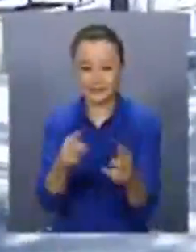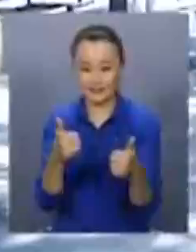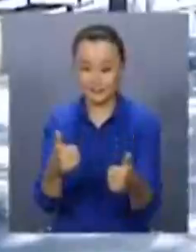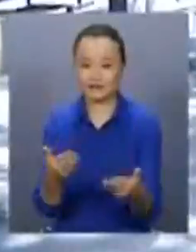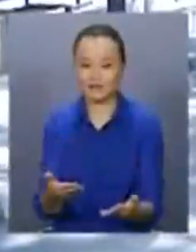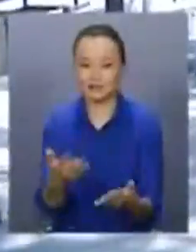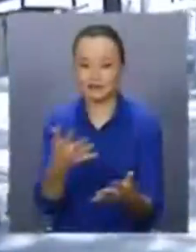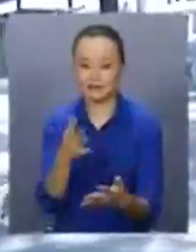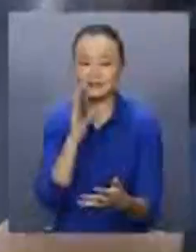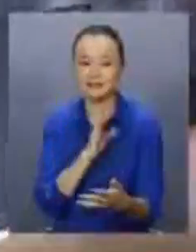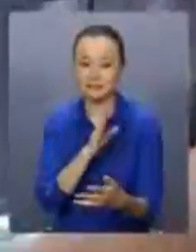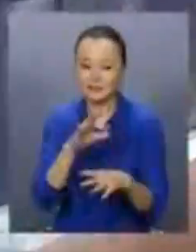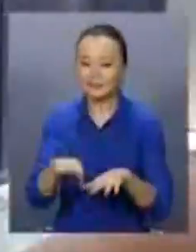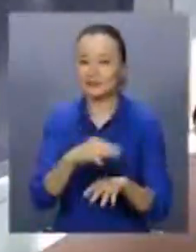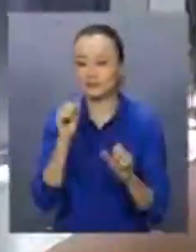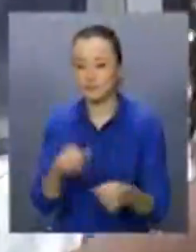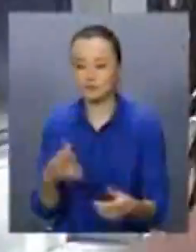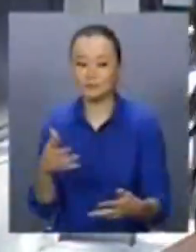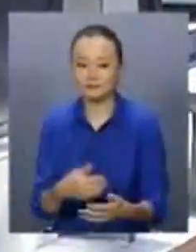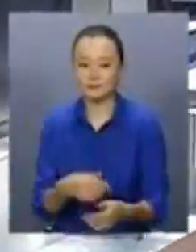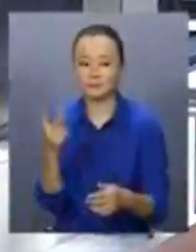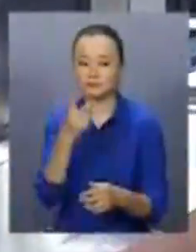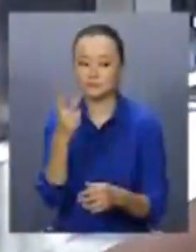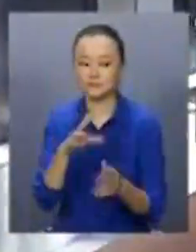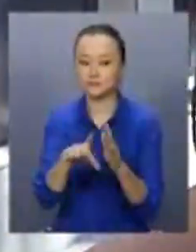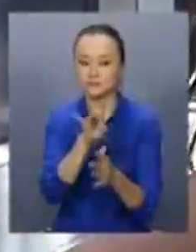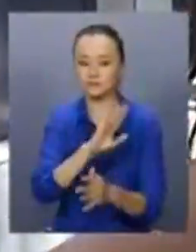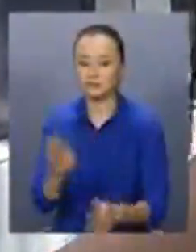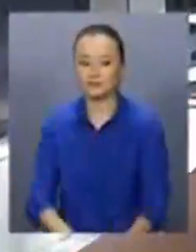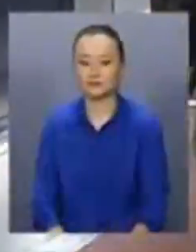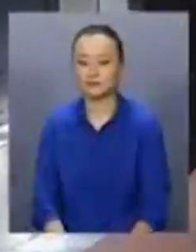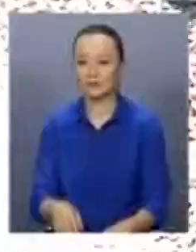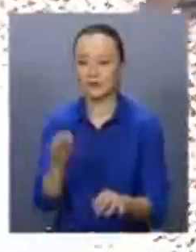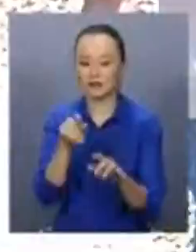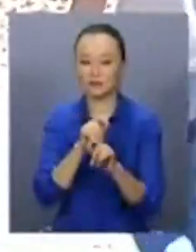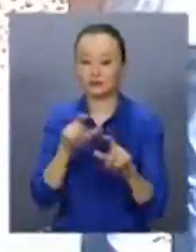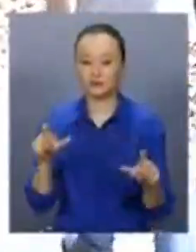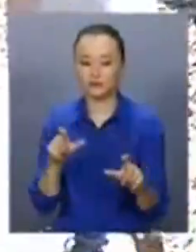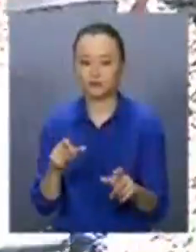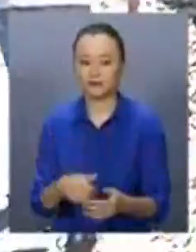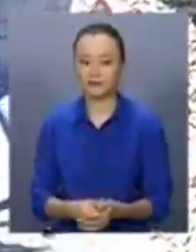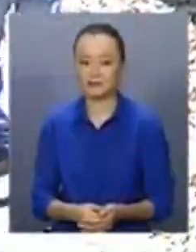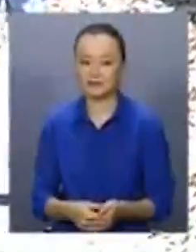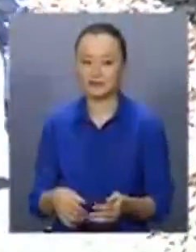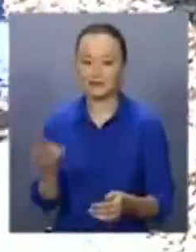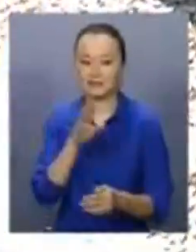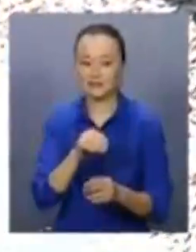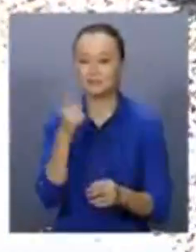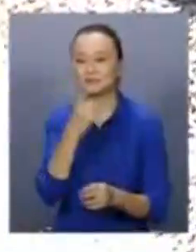Қайсы әйел адам болады екенін. Ешқайсысын таңдамаймыз. Неге? Мектеп арасындамыз. Біріншісі. Неге